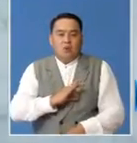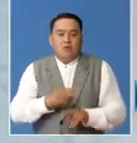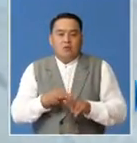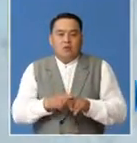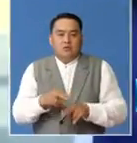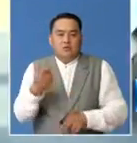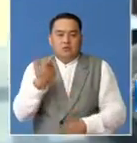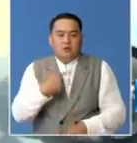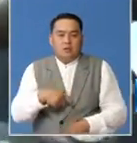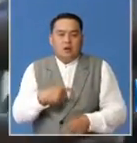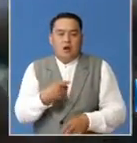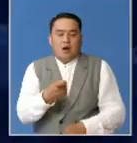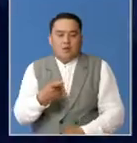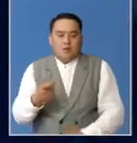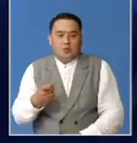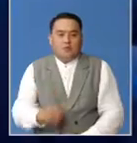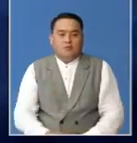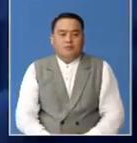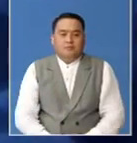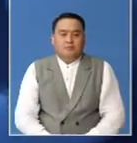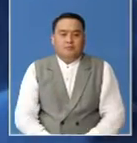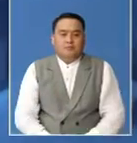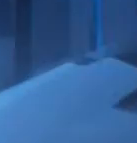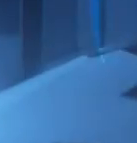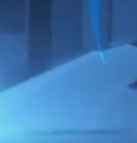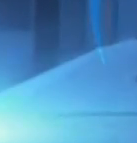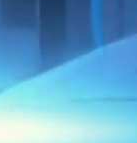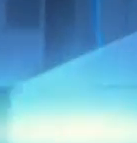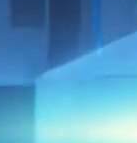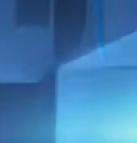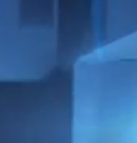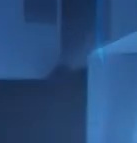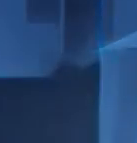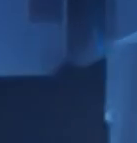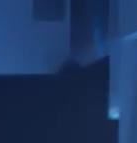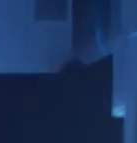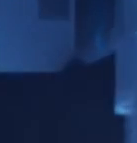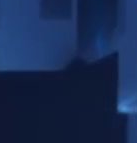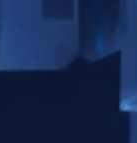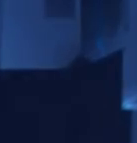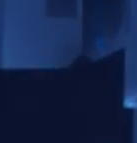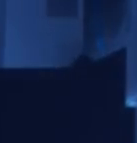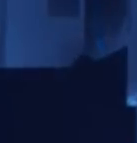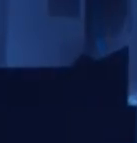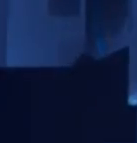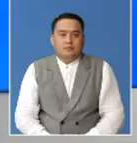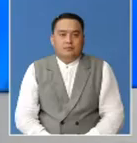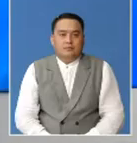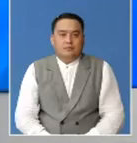пограничников самодельные огнеметы. Обзор зарубежных новостей подготовил Дамир Анитов по материалам интернет-ресурсов.